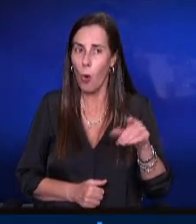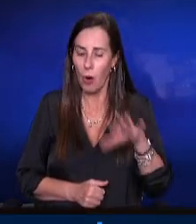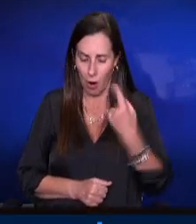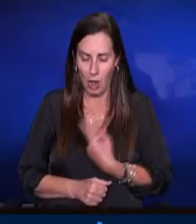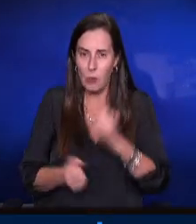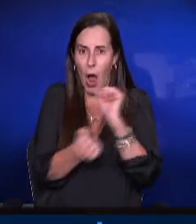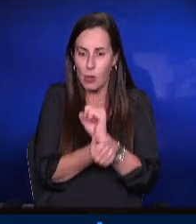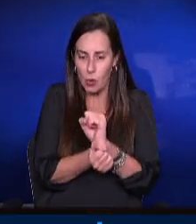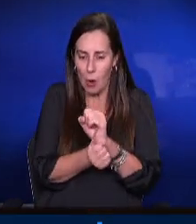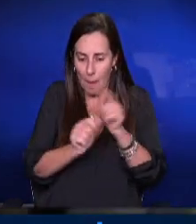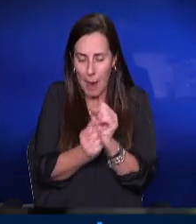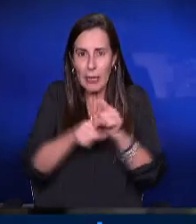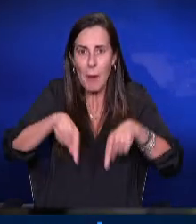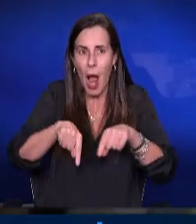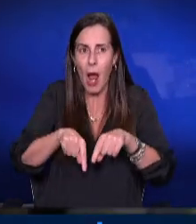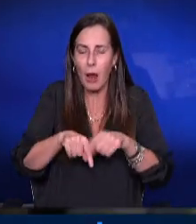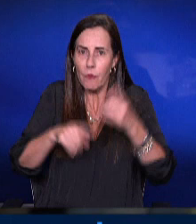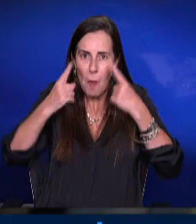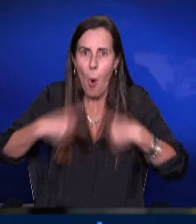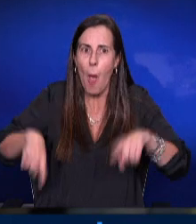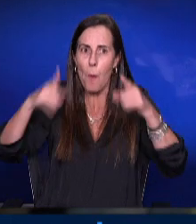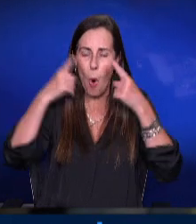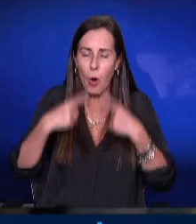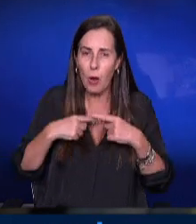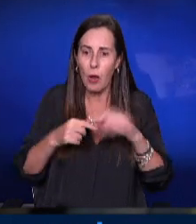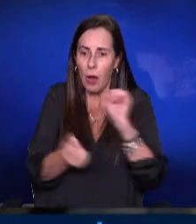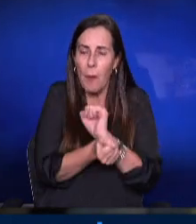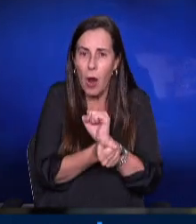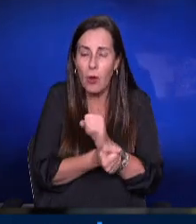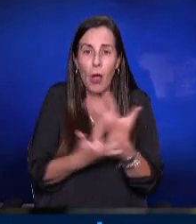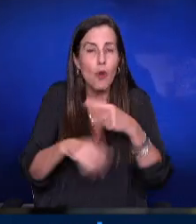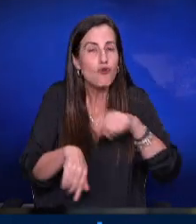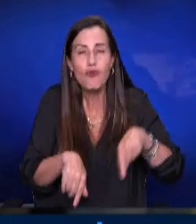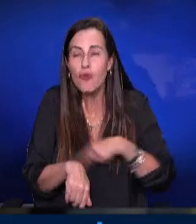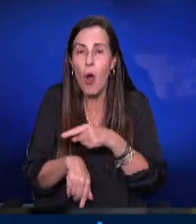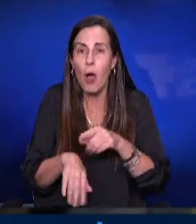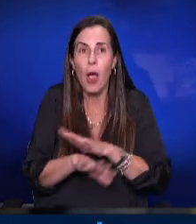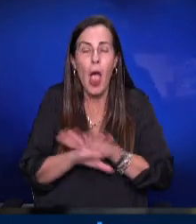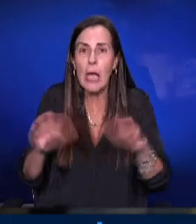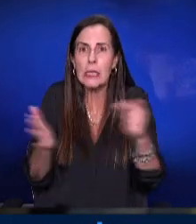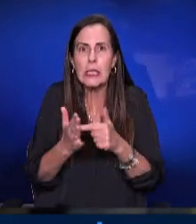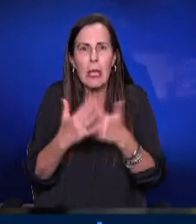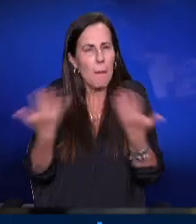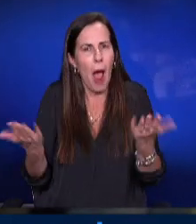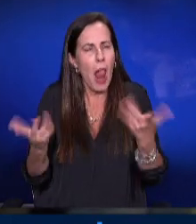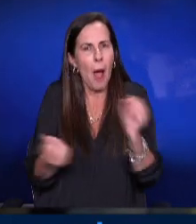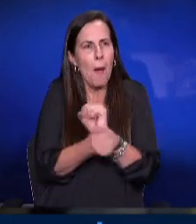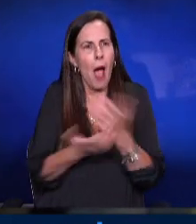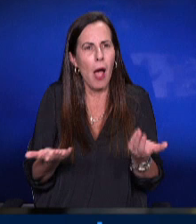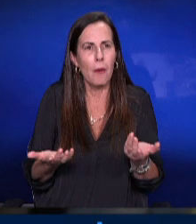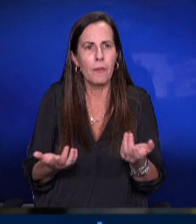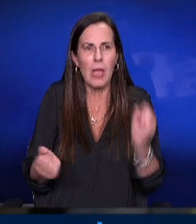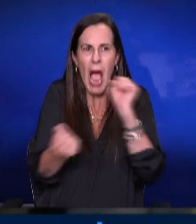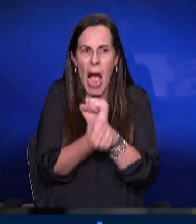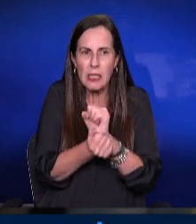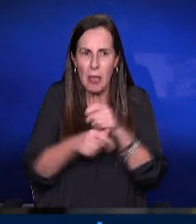אזוק ברגליו ובידיו ממרר בבכי. מוחזק כך במשך שעות בלי כל סיבה ברורה למעצר. שמו על